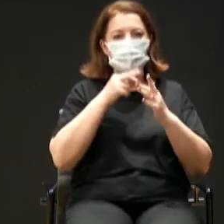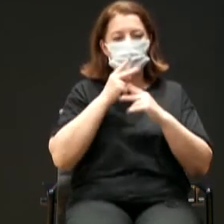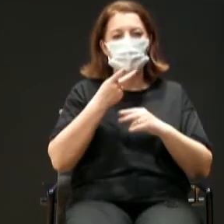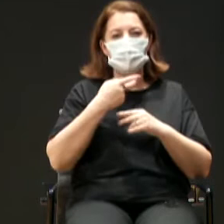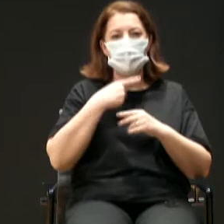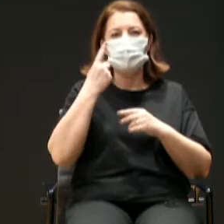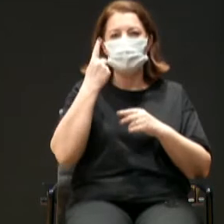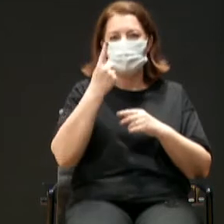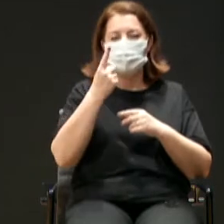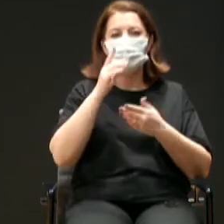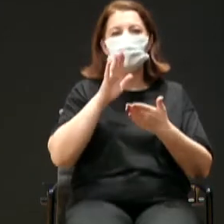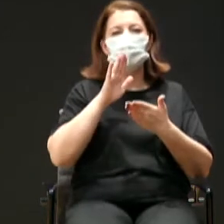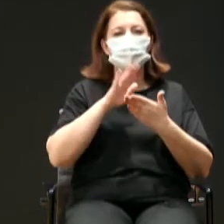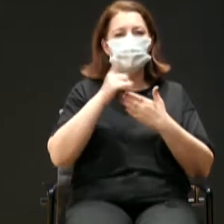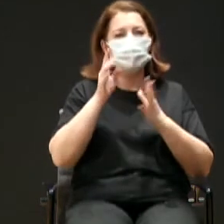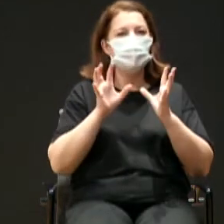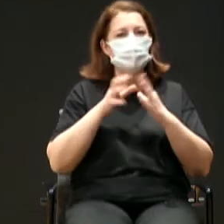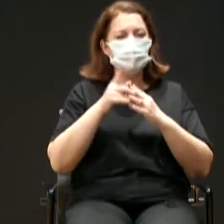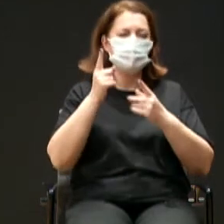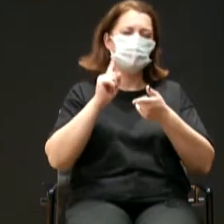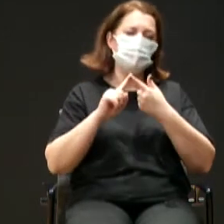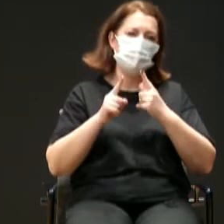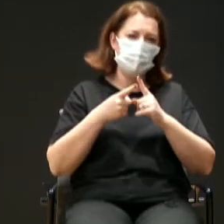bir arkadaşımızı, bir grubu, partiye